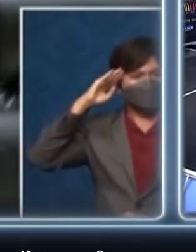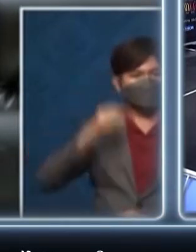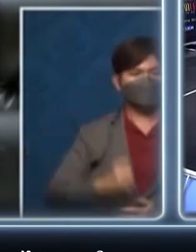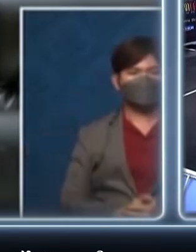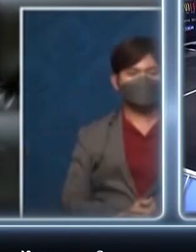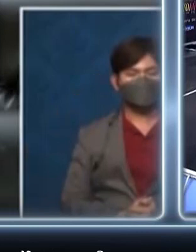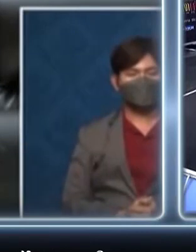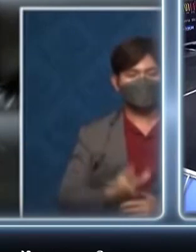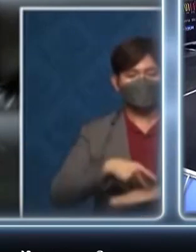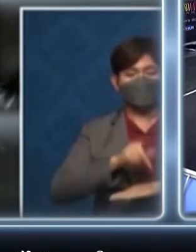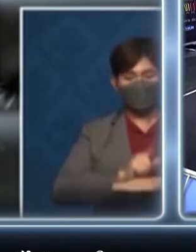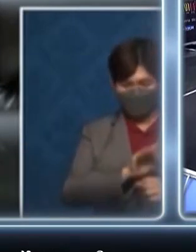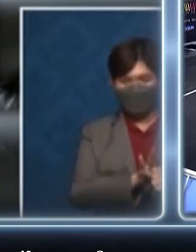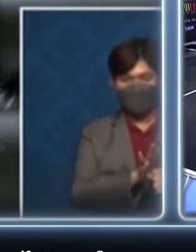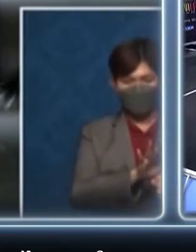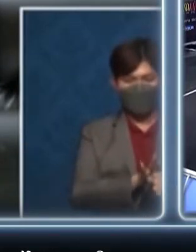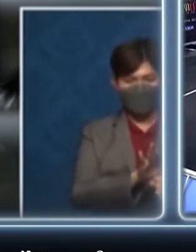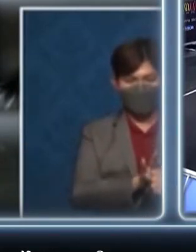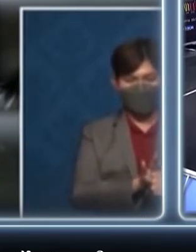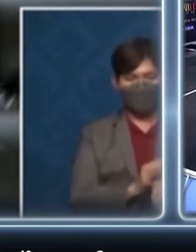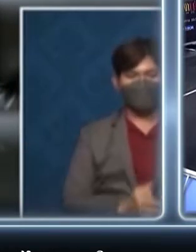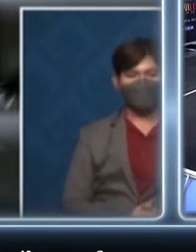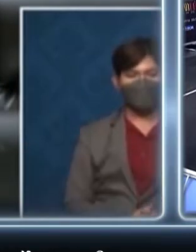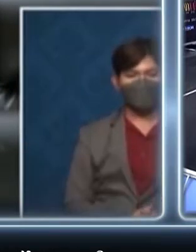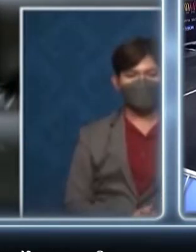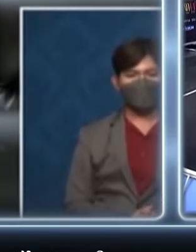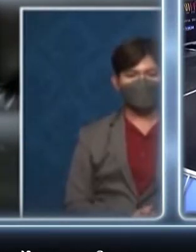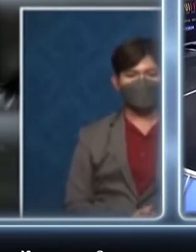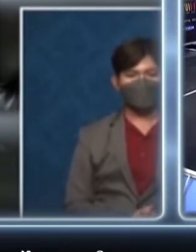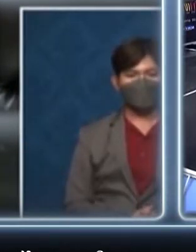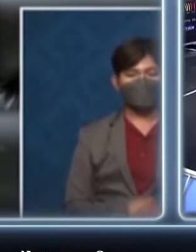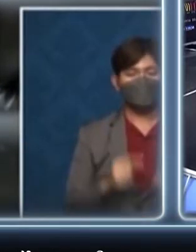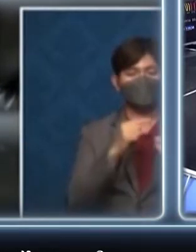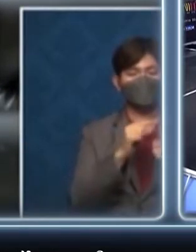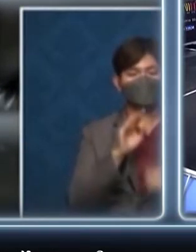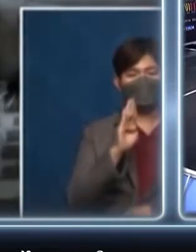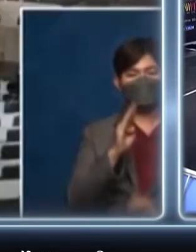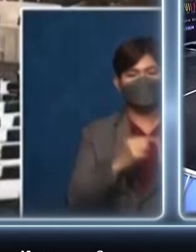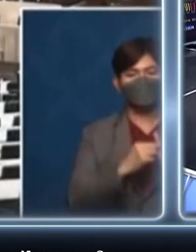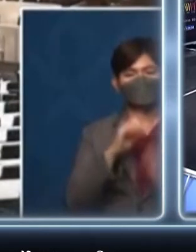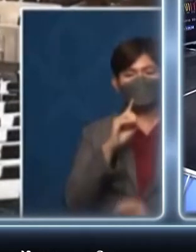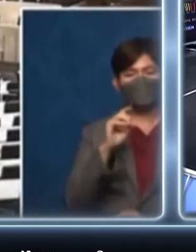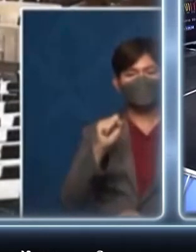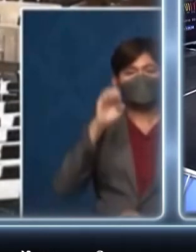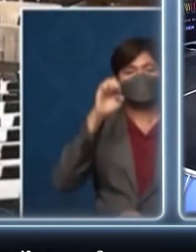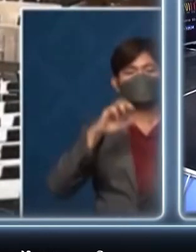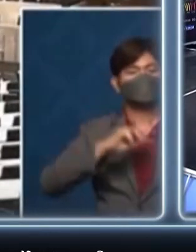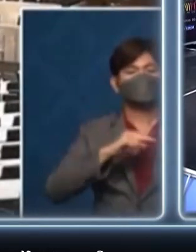พอแล้วครับ ครับผม บอกแค่ประท้วงแค่ไหนนะคำว่าบัตรสีนี่มันแปลว่า